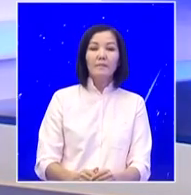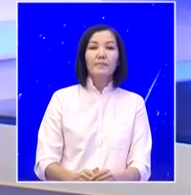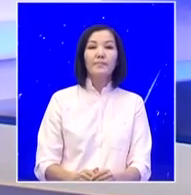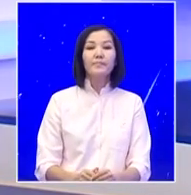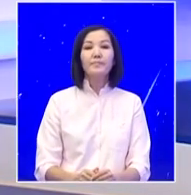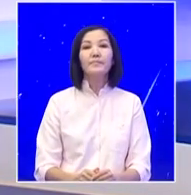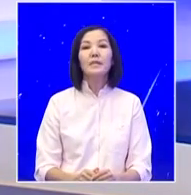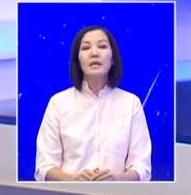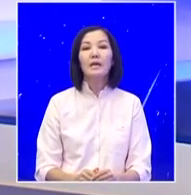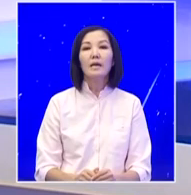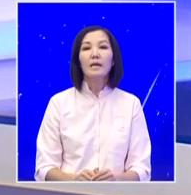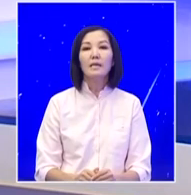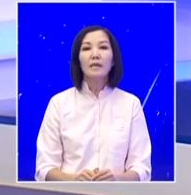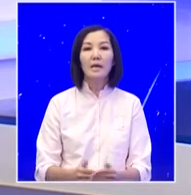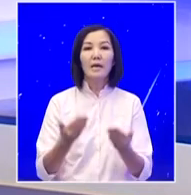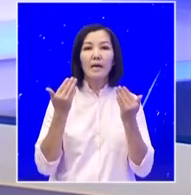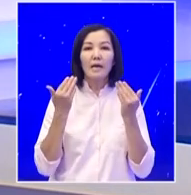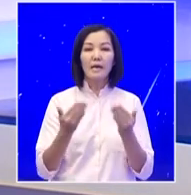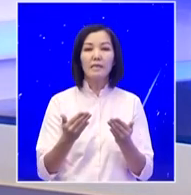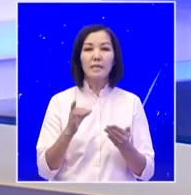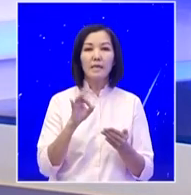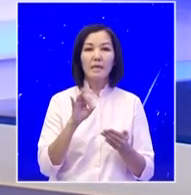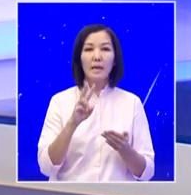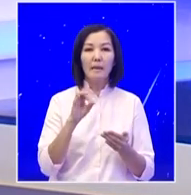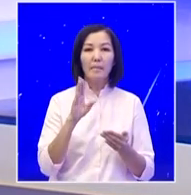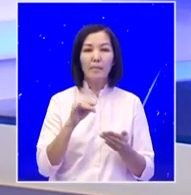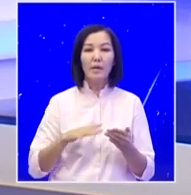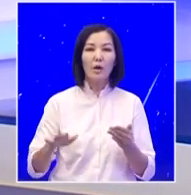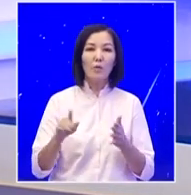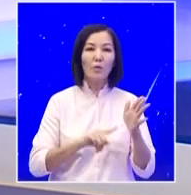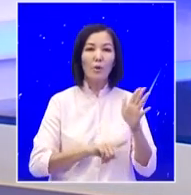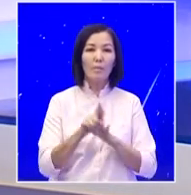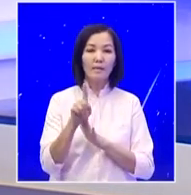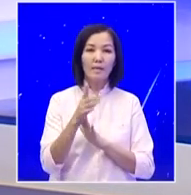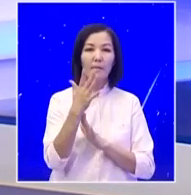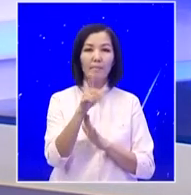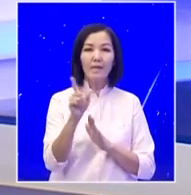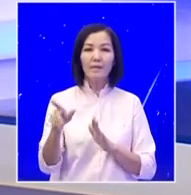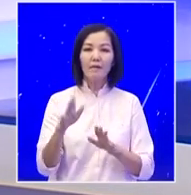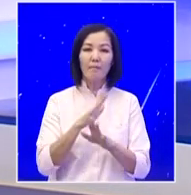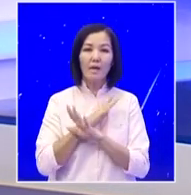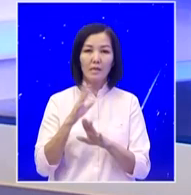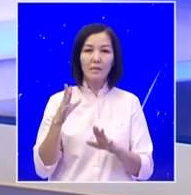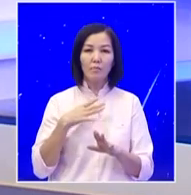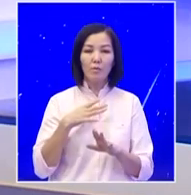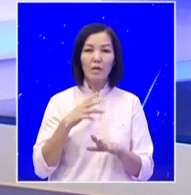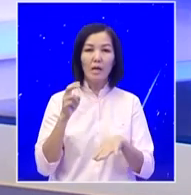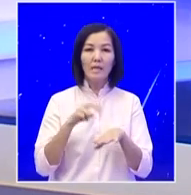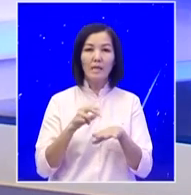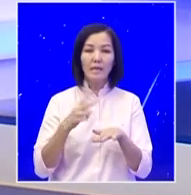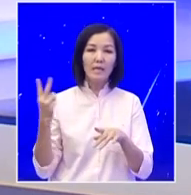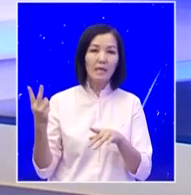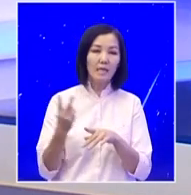Індет шекаралы аймақ деп шет қалмайды. Райымбек ауданында пандемия басталғалы 5 адам қайтыс болды. Аудан дәрігерлерінің екінші